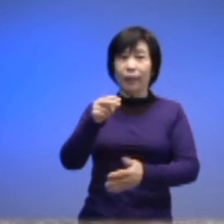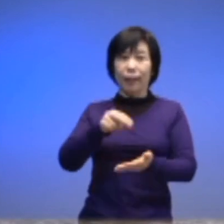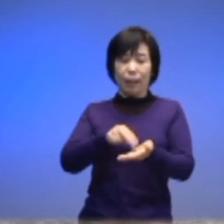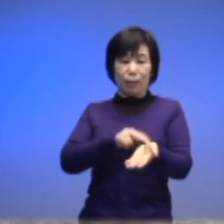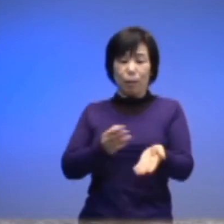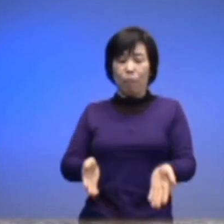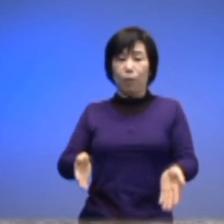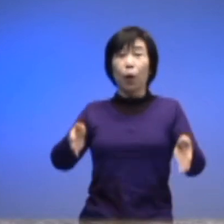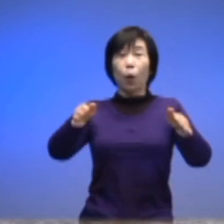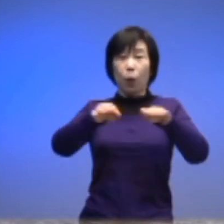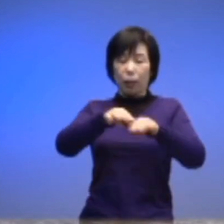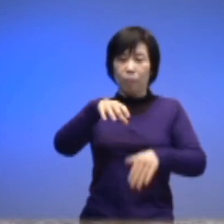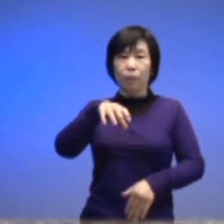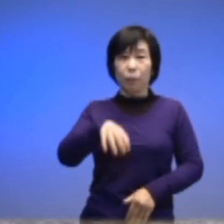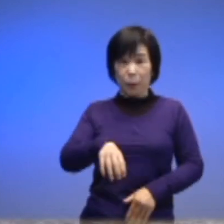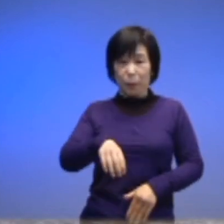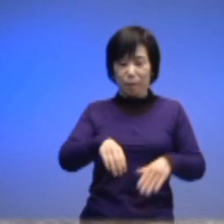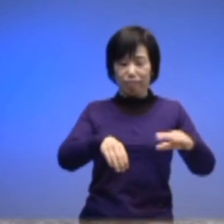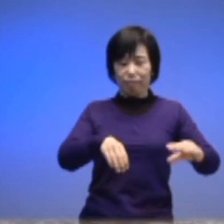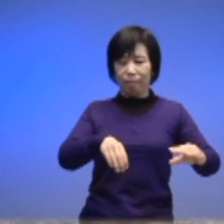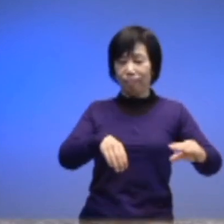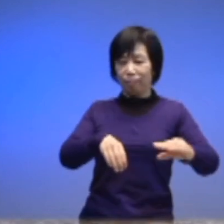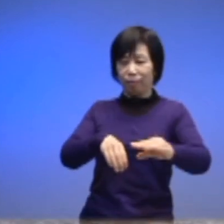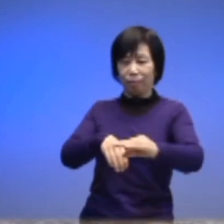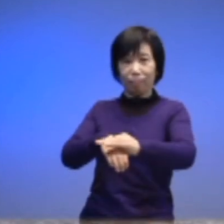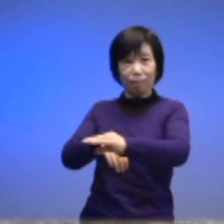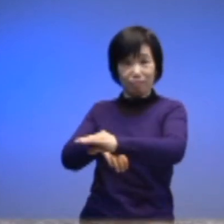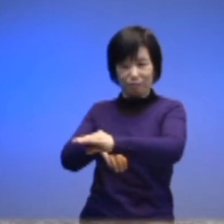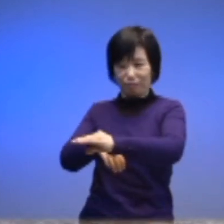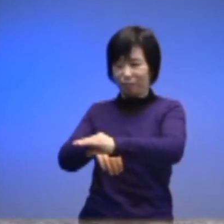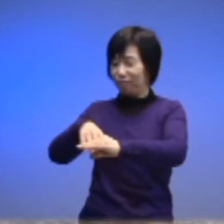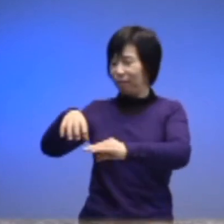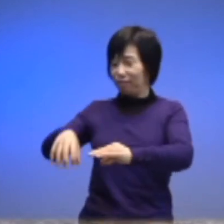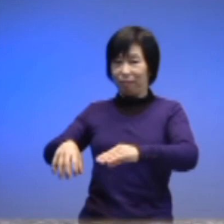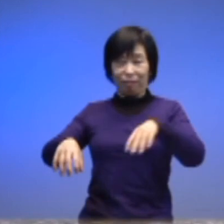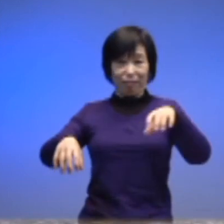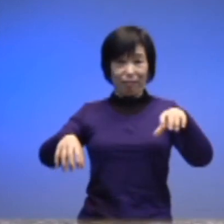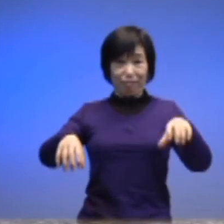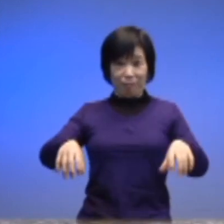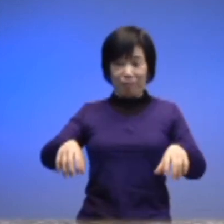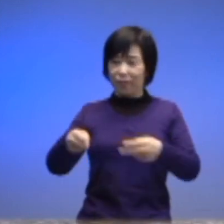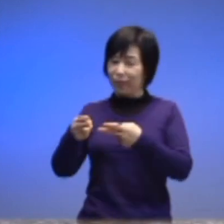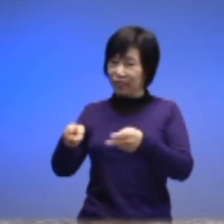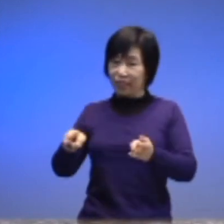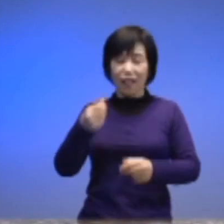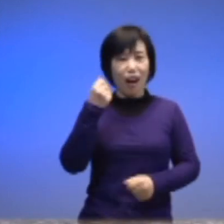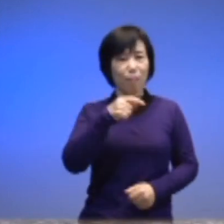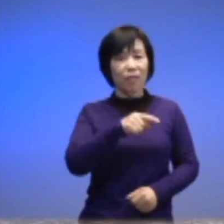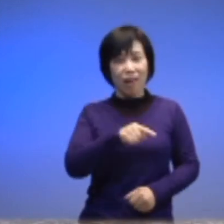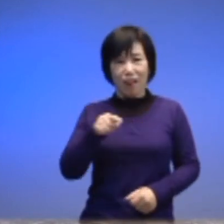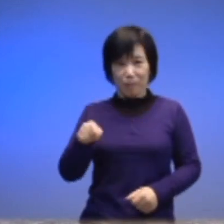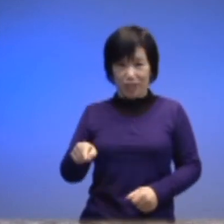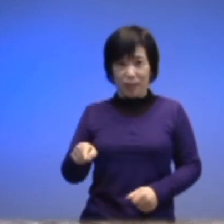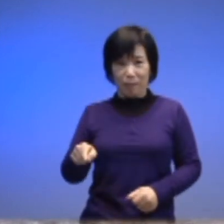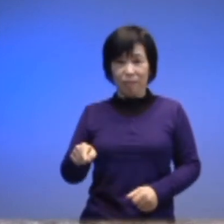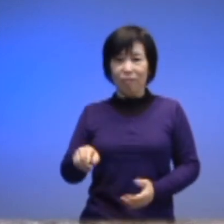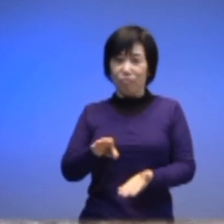合医療センターを通り過ぎると、やがて右手に北ゾーン、左手に南ゾーンがあります